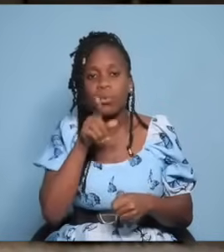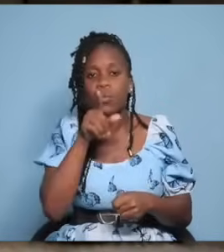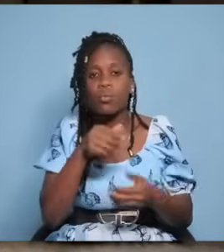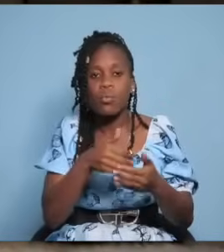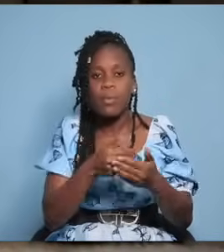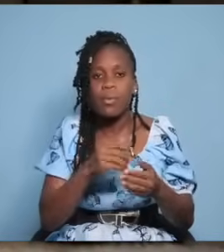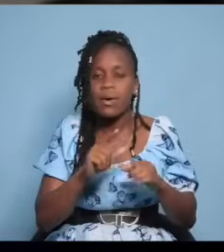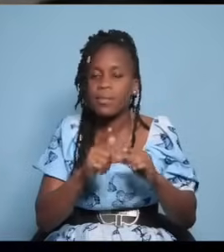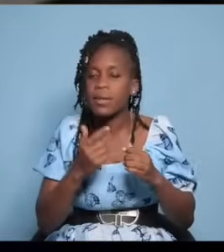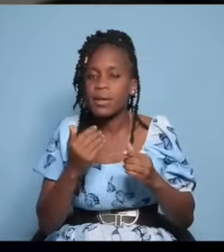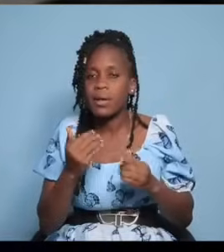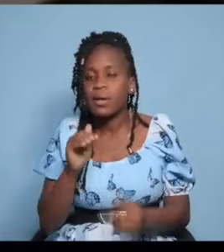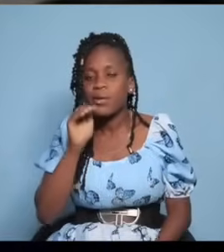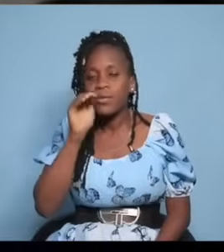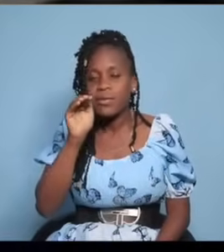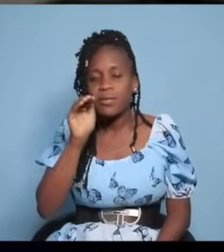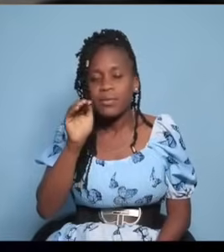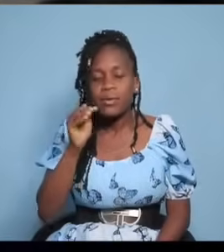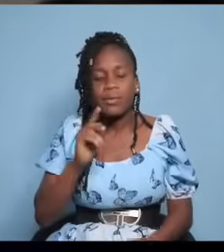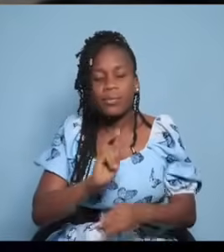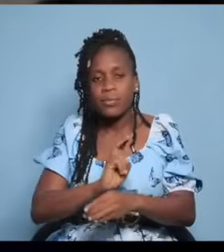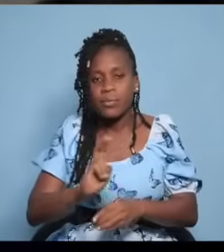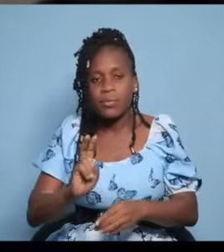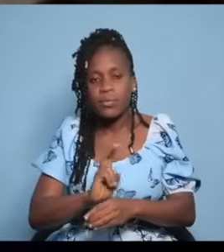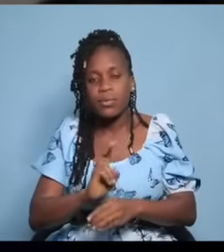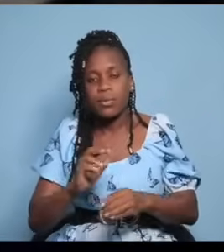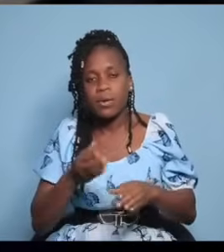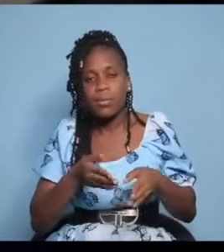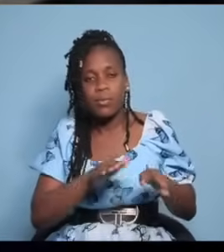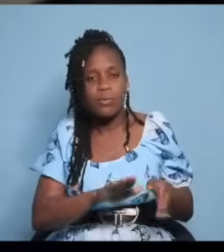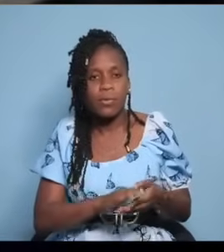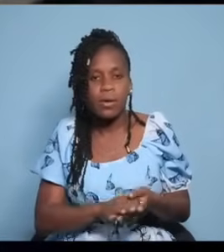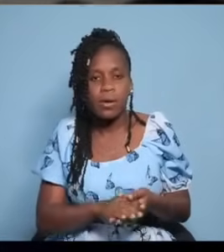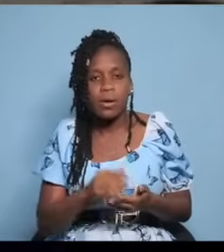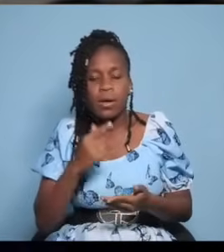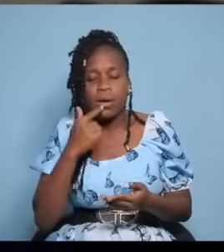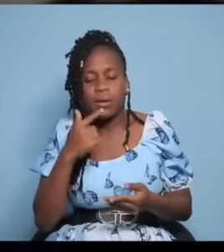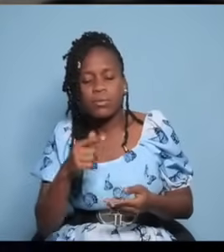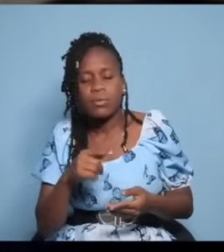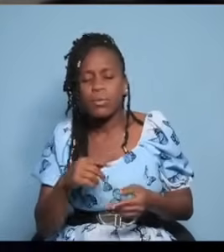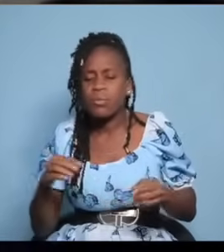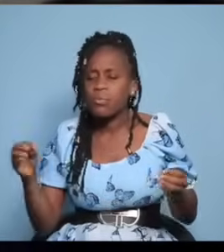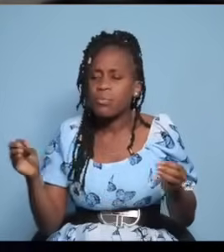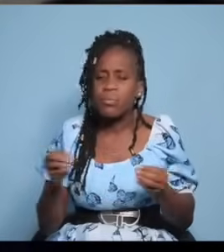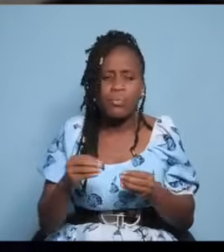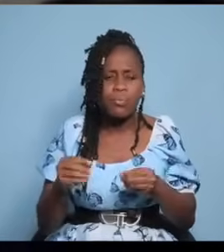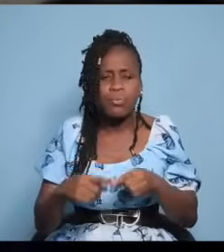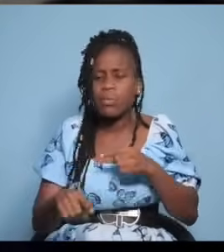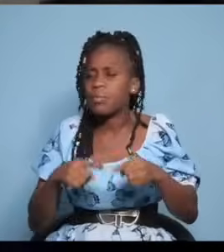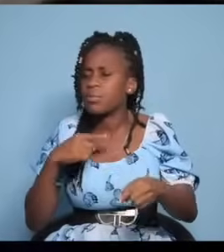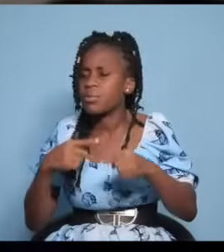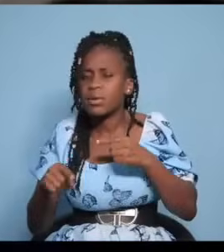bila ulinzi amekufa? Anasema walibishana sana, lakini baadaye wakadecide kwamba au wakaamua